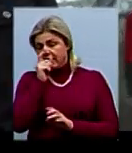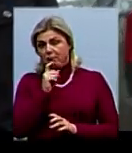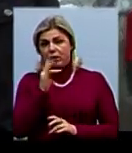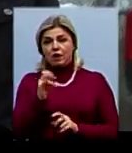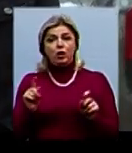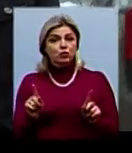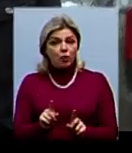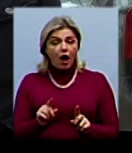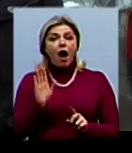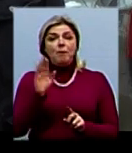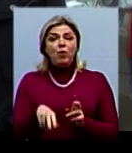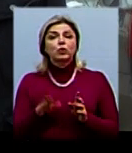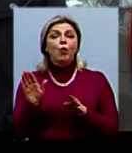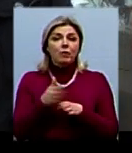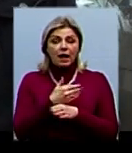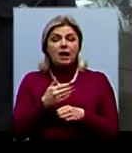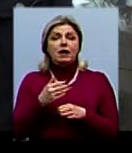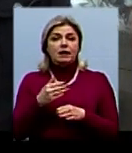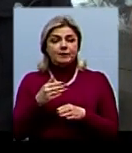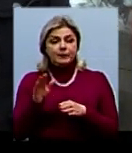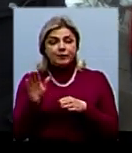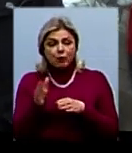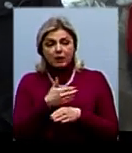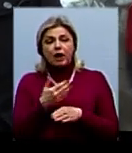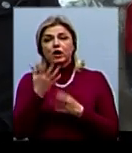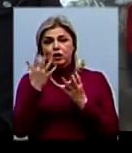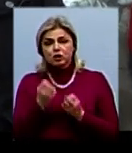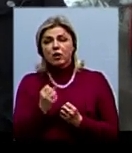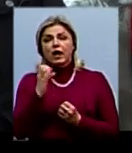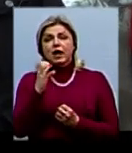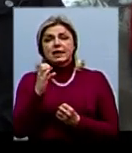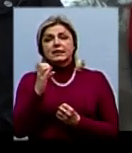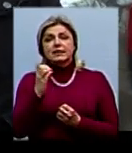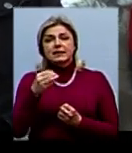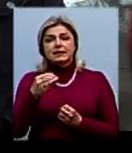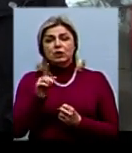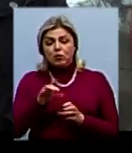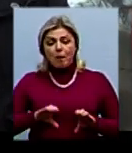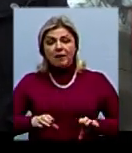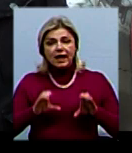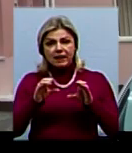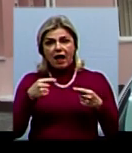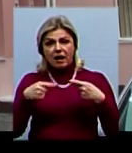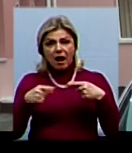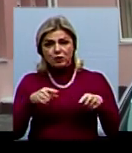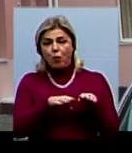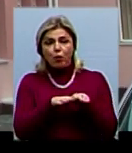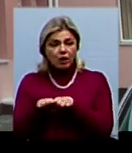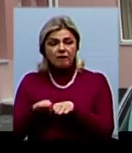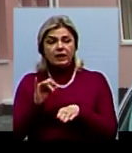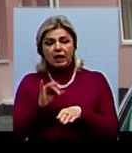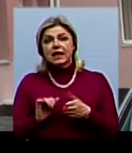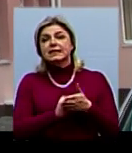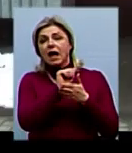Второе, когда демонтировали стяжки, оказалось, что там стяжка из-за того, что плиты в разных уровнях, стяжка местами до